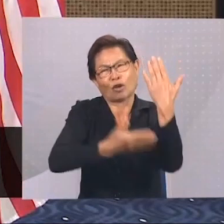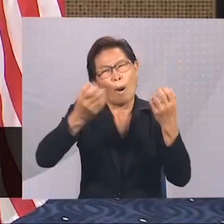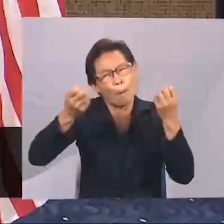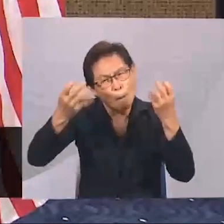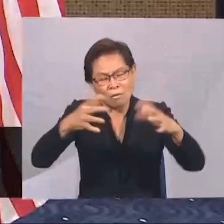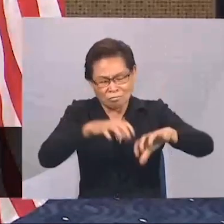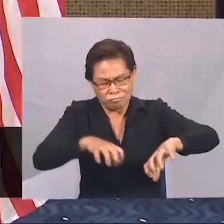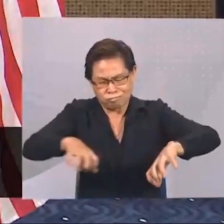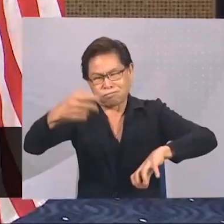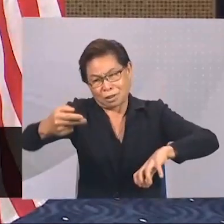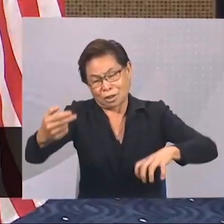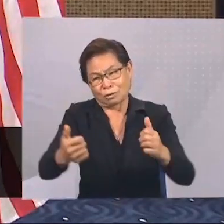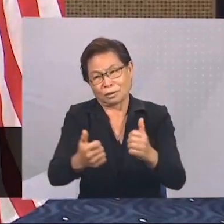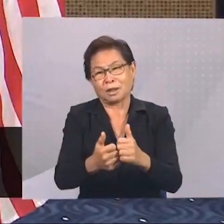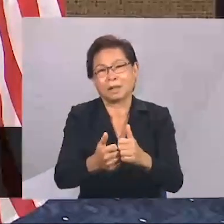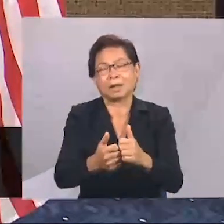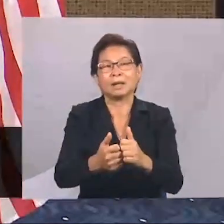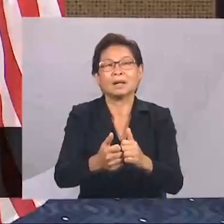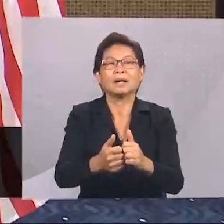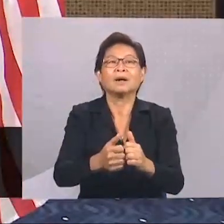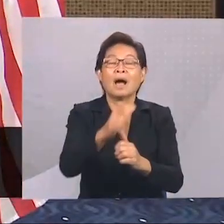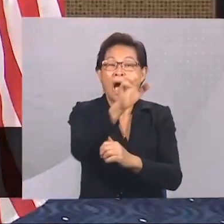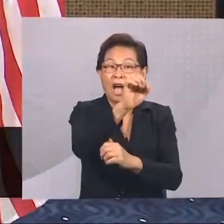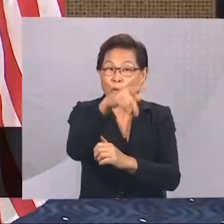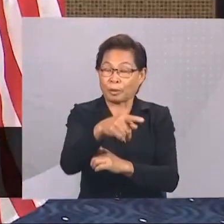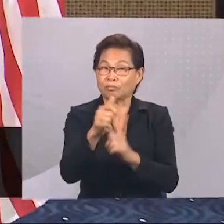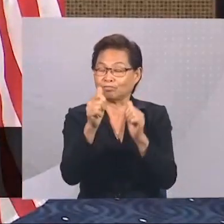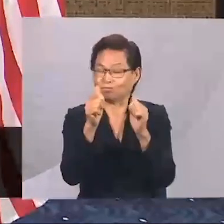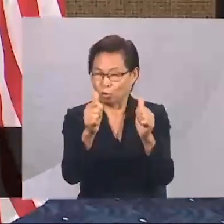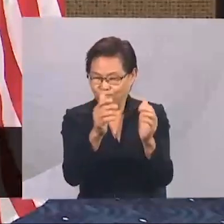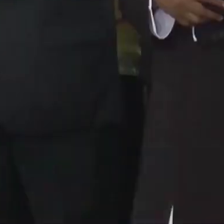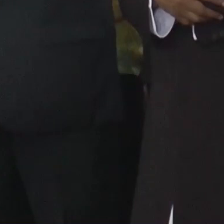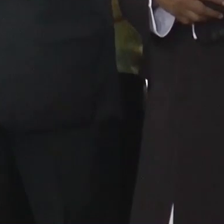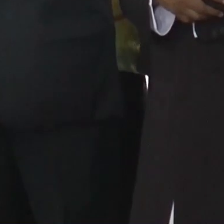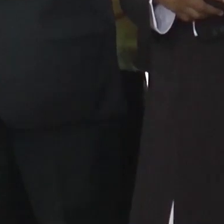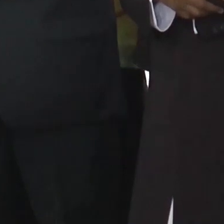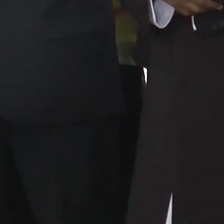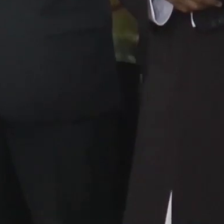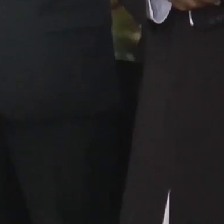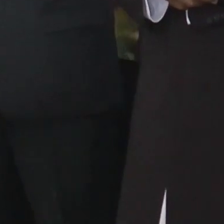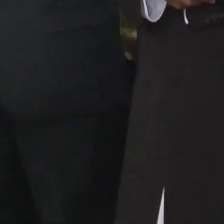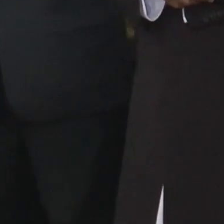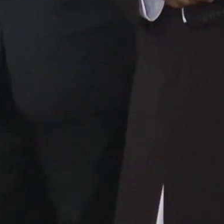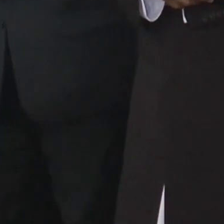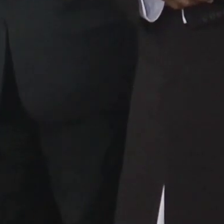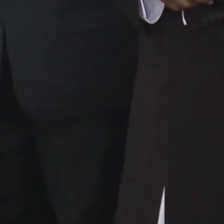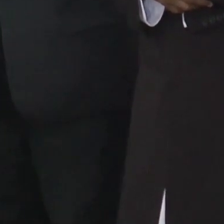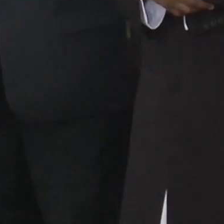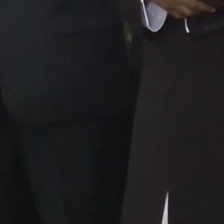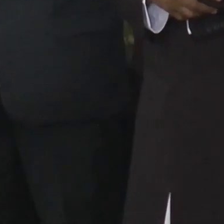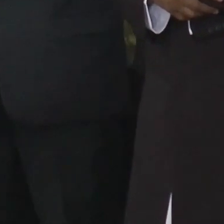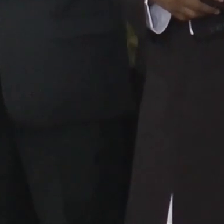negara dengan pelaksanaan es shopee yang treato saya percaya mesjid-mesjid di kawasan ini telah bersedia